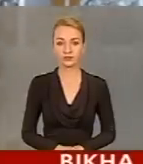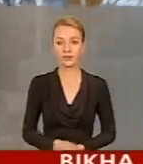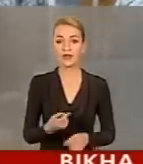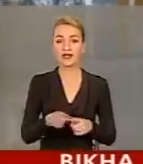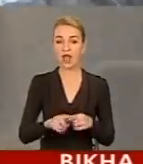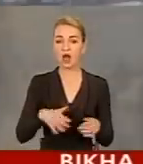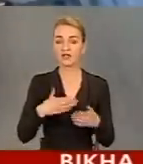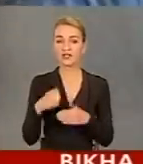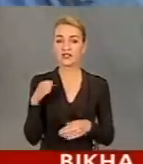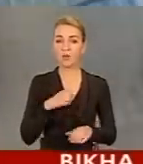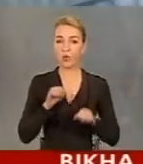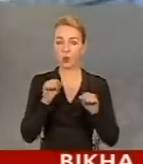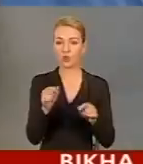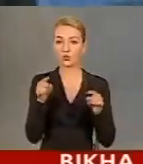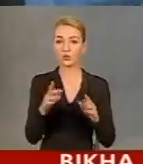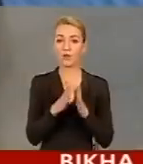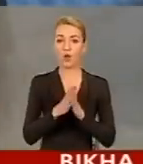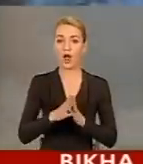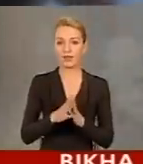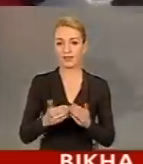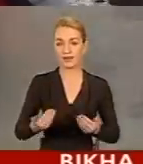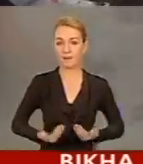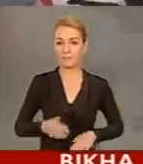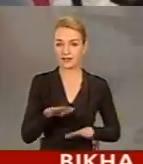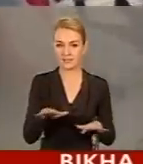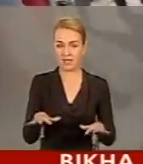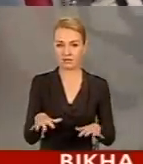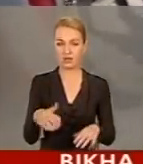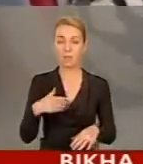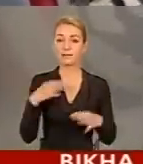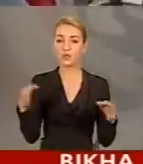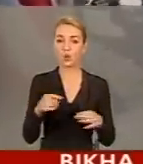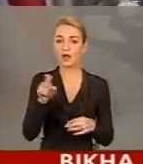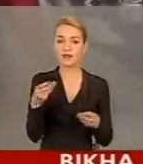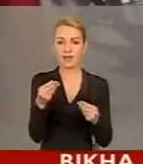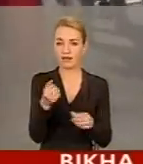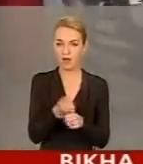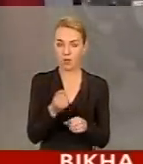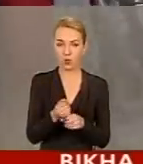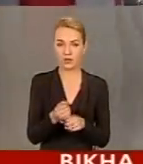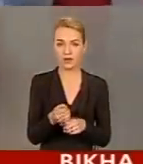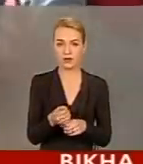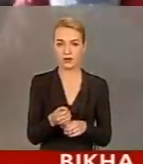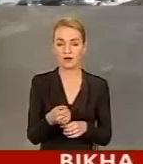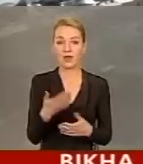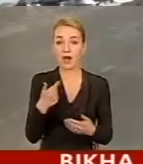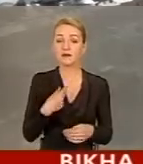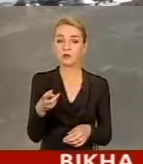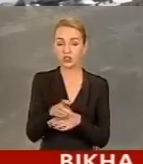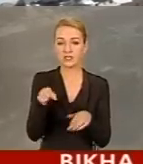Це активісти самооборони. Вони тут на прохання місцевих. Ми ніколи за деньги не працюємо. Раз ми прийшли, значить, це проблема